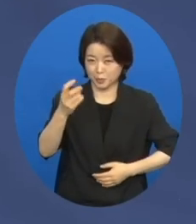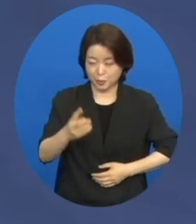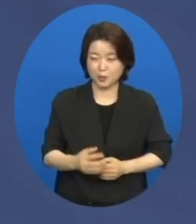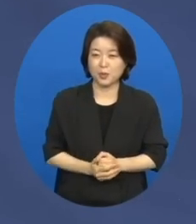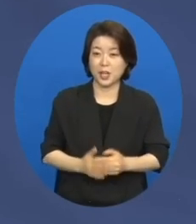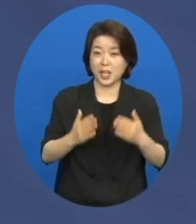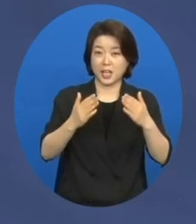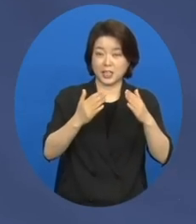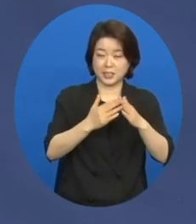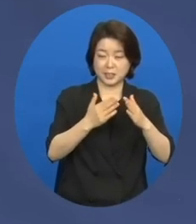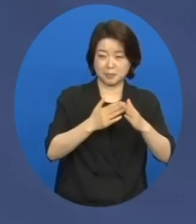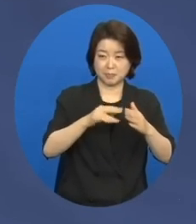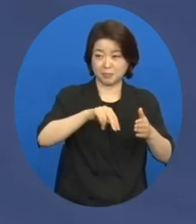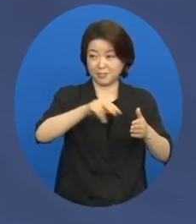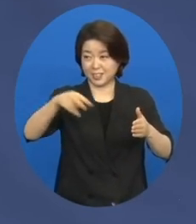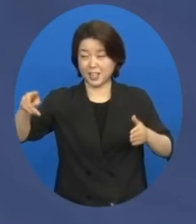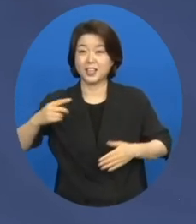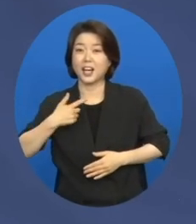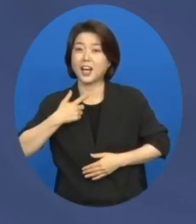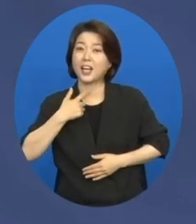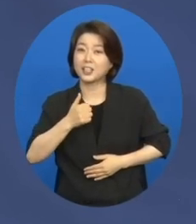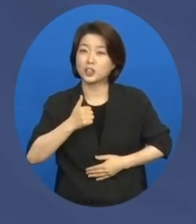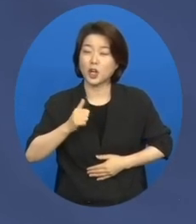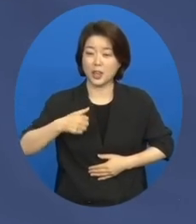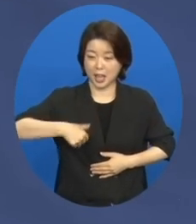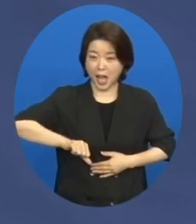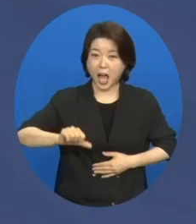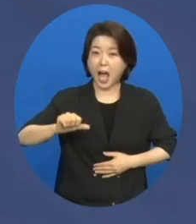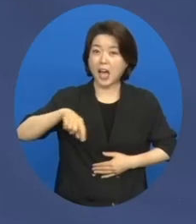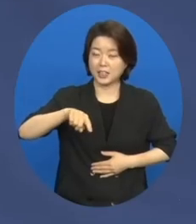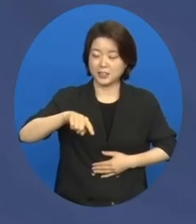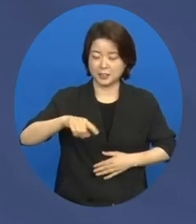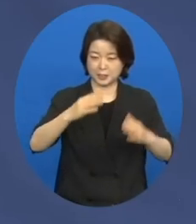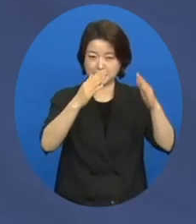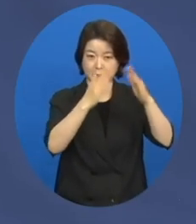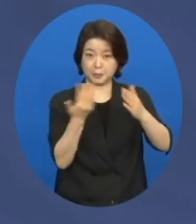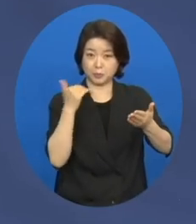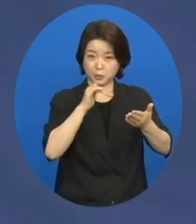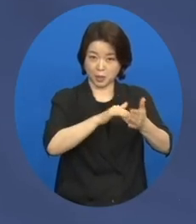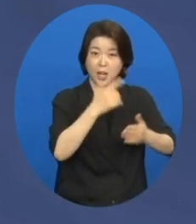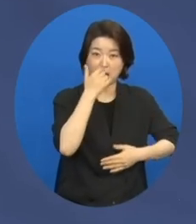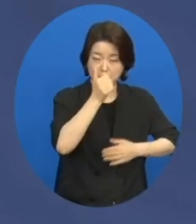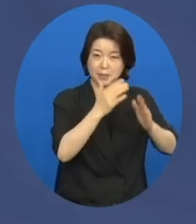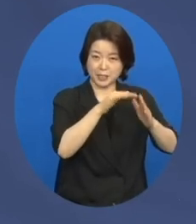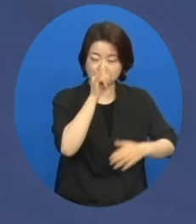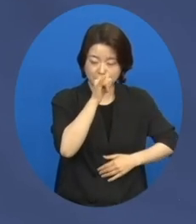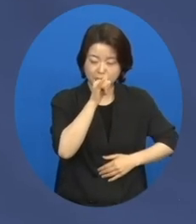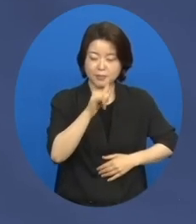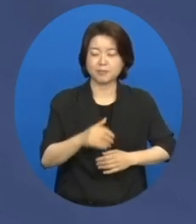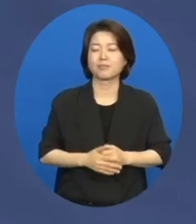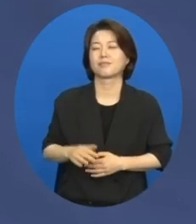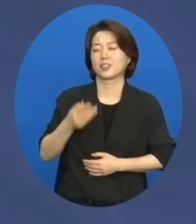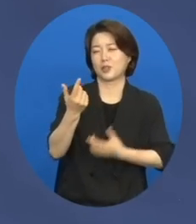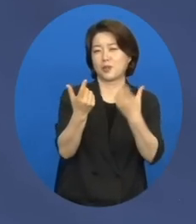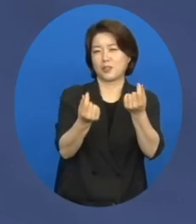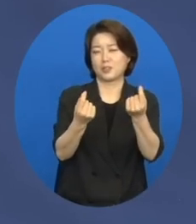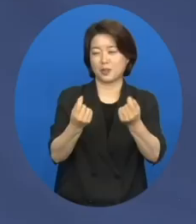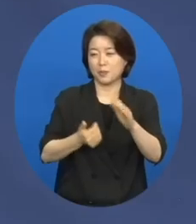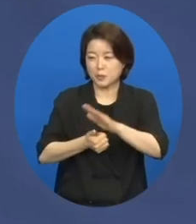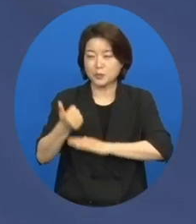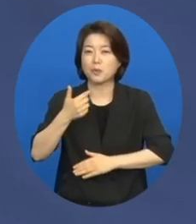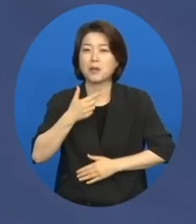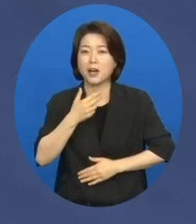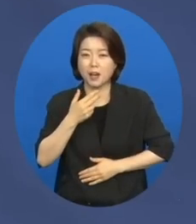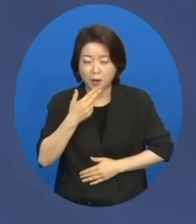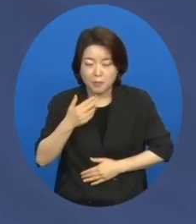집 나갔던 탕자에게 돌아갈 아비집이 있듯이, 우리 소망 없는 우리 죄인들에게 갈보리